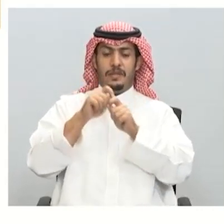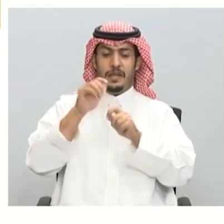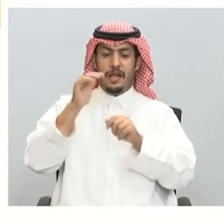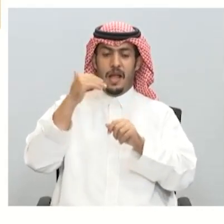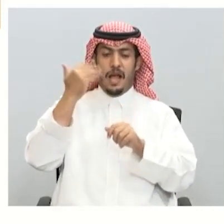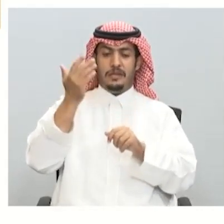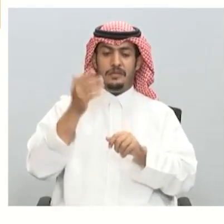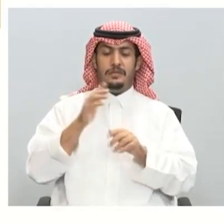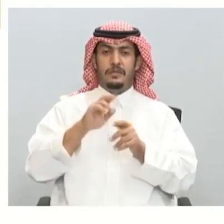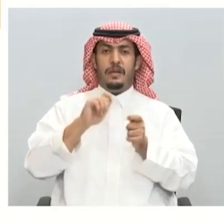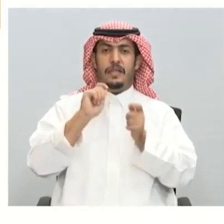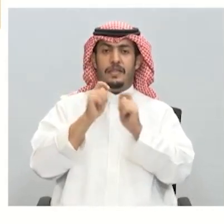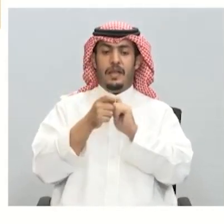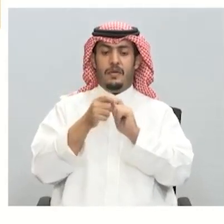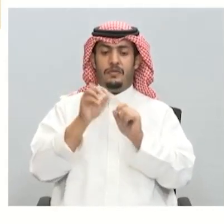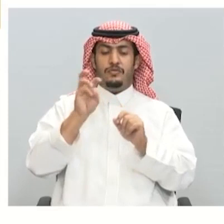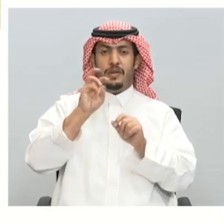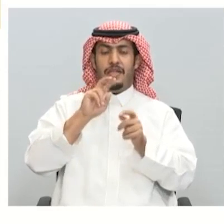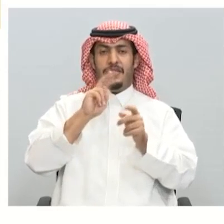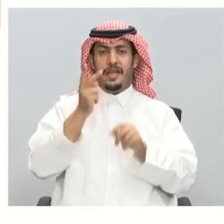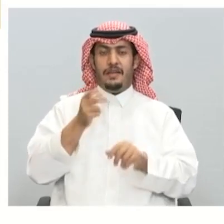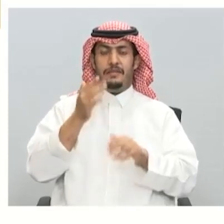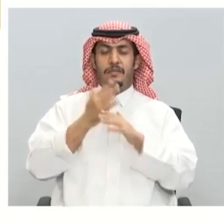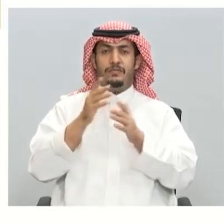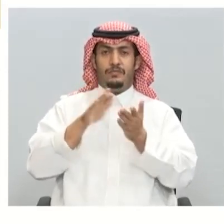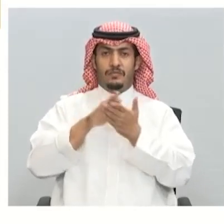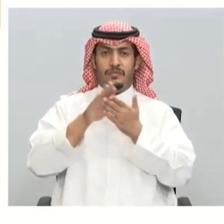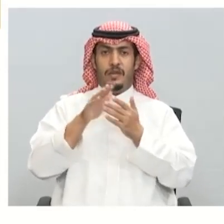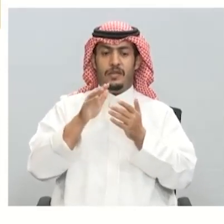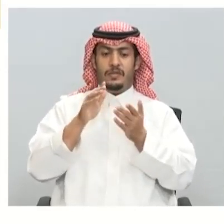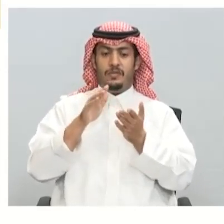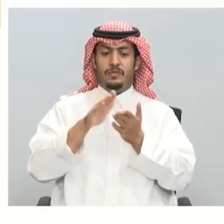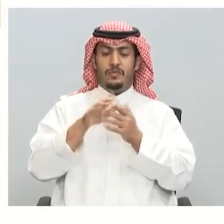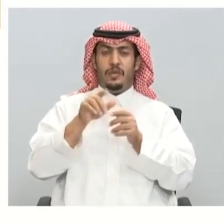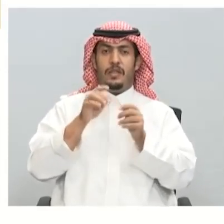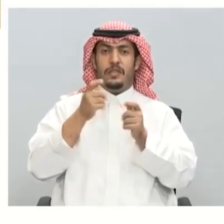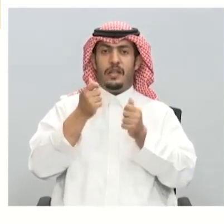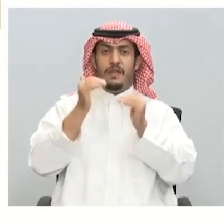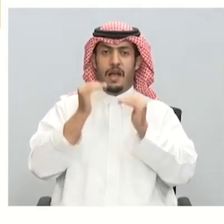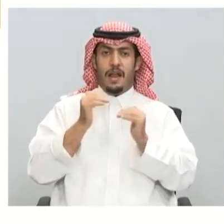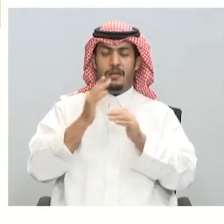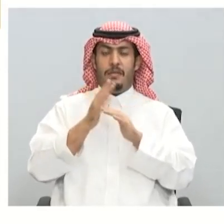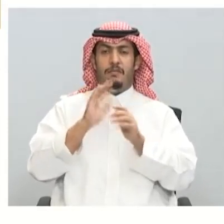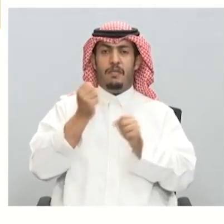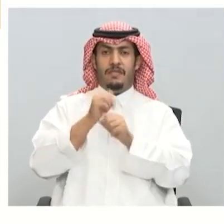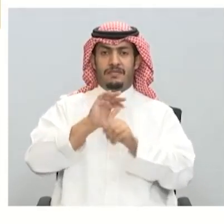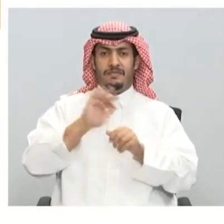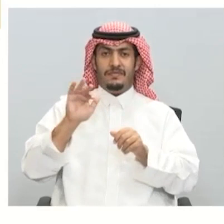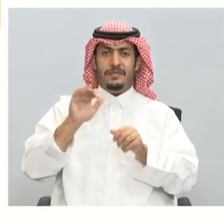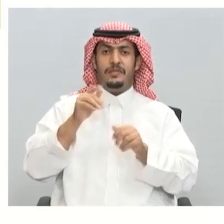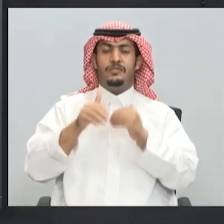فهي بالتالي تقدر تحويل احد اعمالها الى شركه اخرى تنجز بكلفه اقل وهذا ايضا سياسه اخرى من خلال الاستغناء عن الموظفين